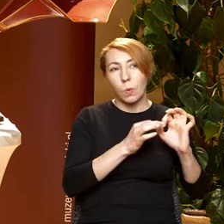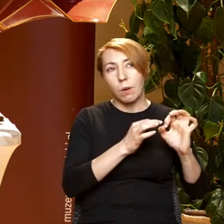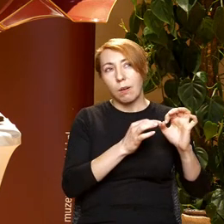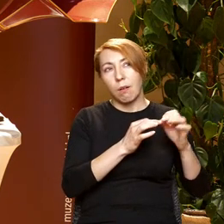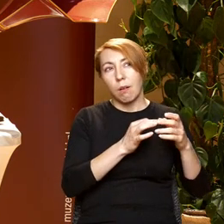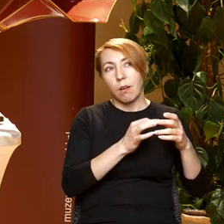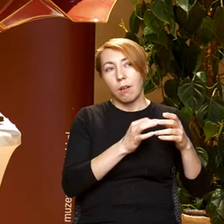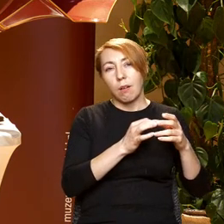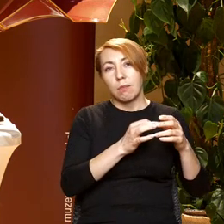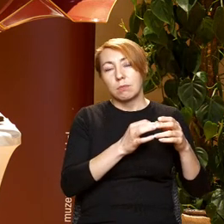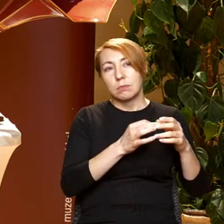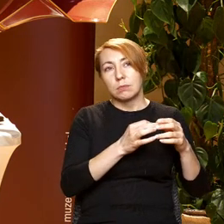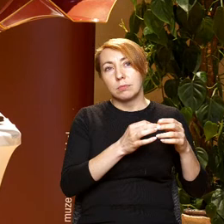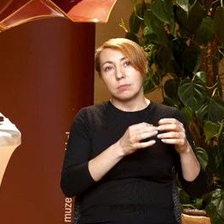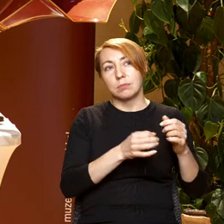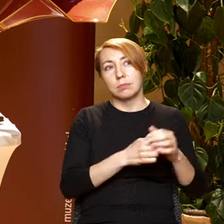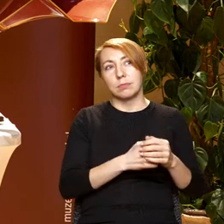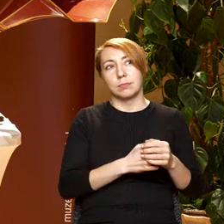zbiorach